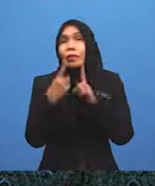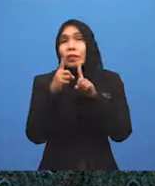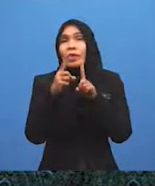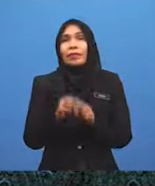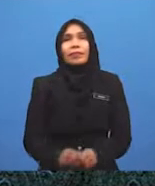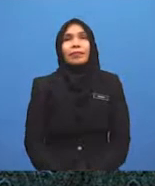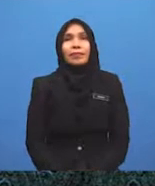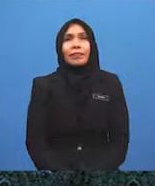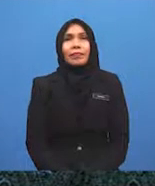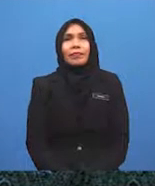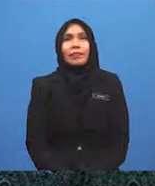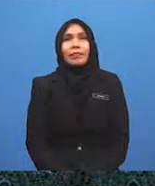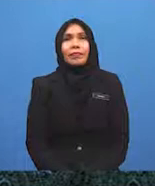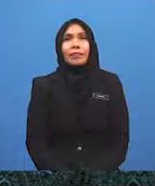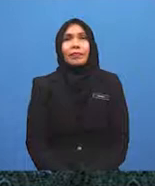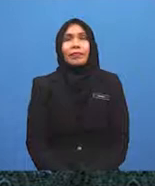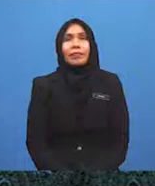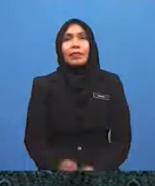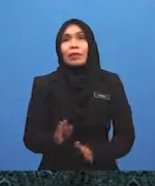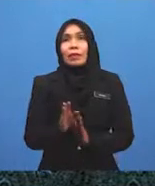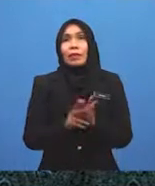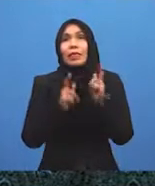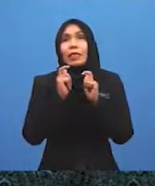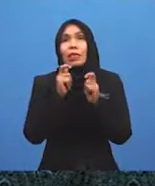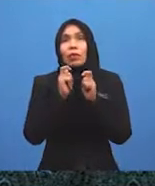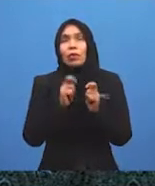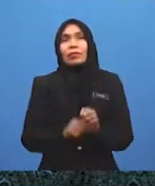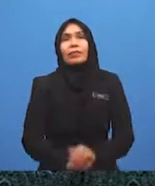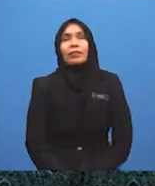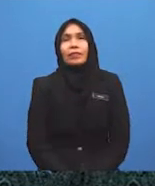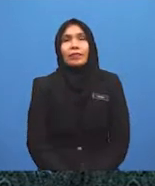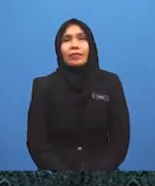Baik, jawapannya ialah bertegur.